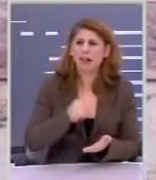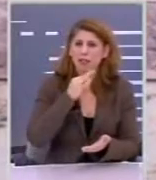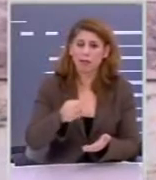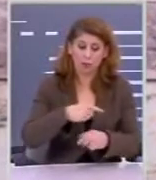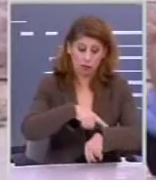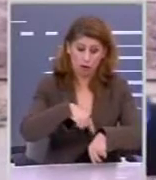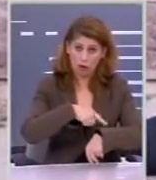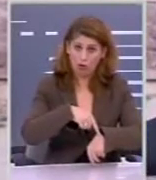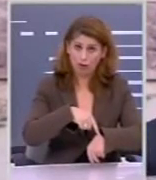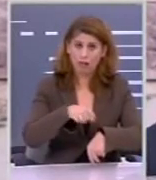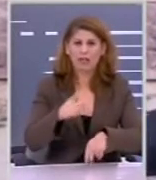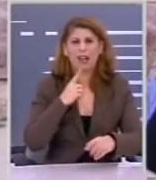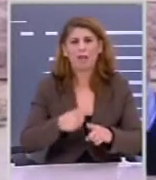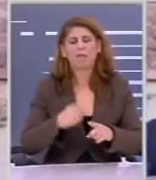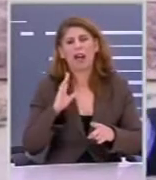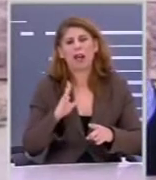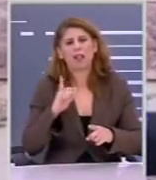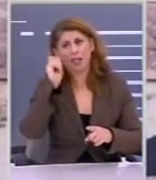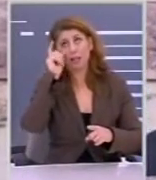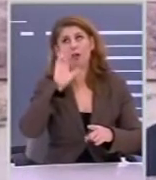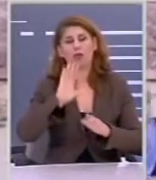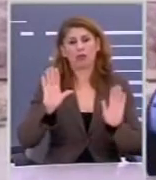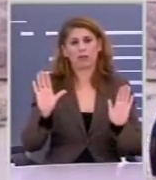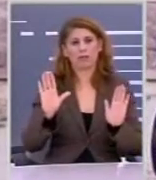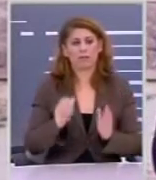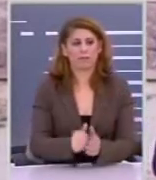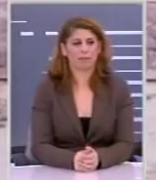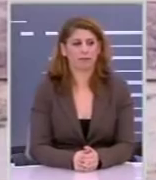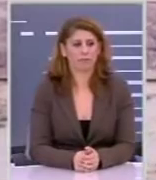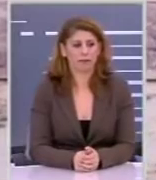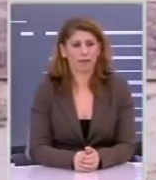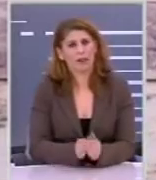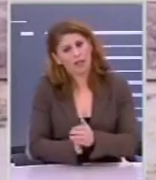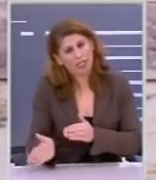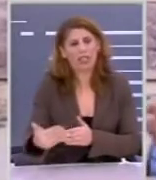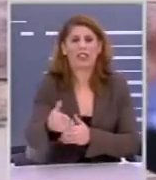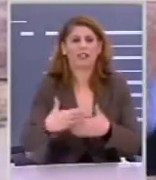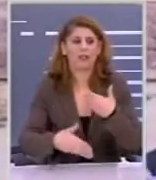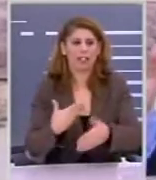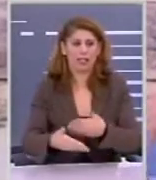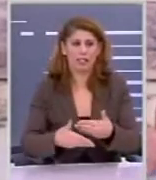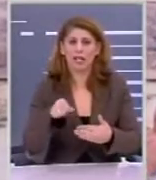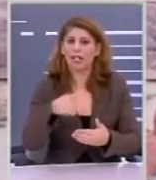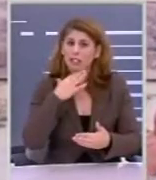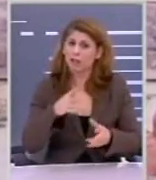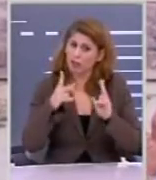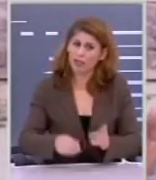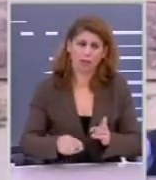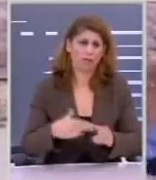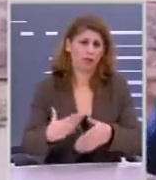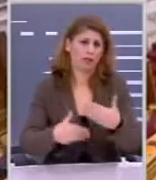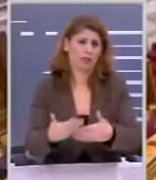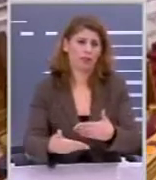του χρόνου ήταν απλώς για τη δημιουργία εντυπώσεων και να ξεστρατήσει η διαδικασία. Γι' αυτό διέκοψα τη